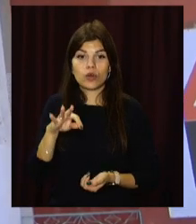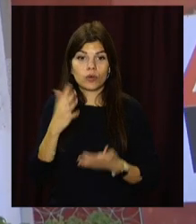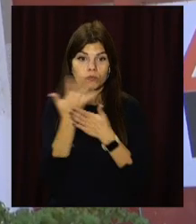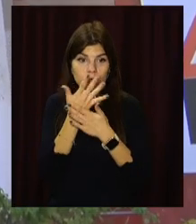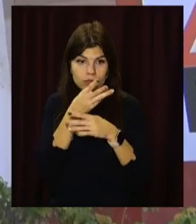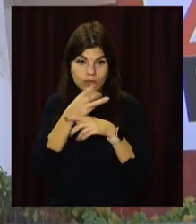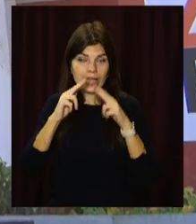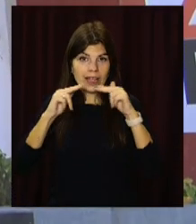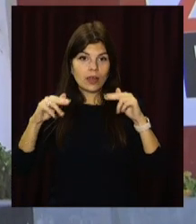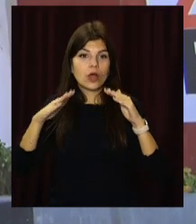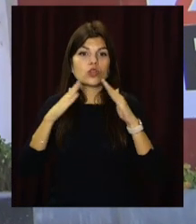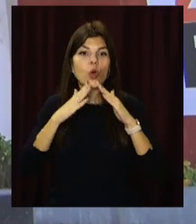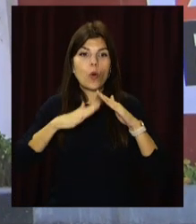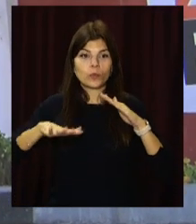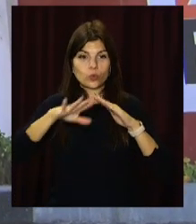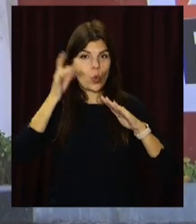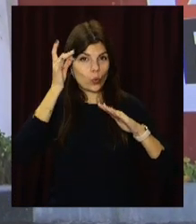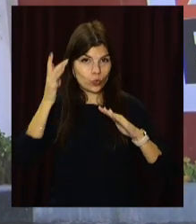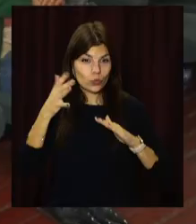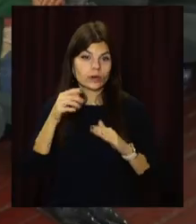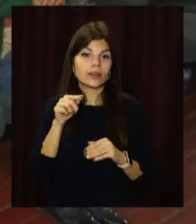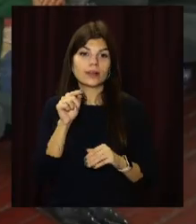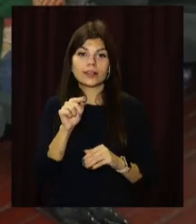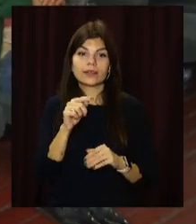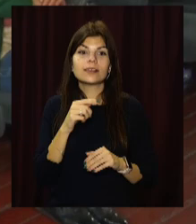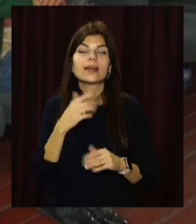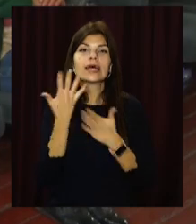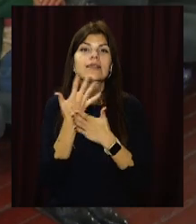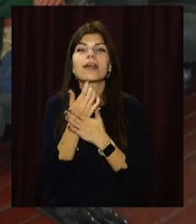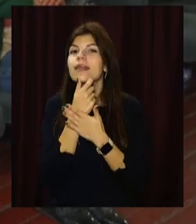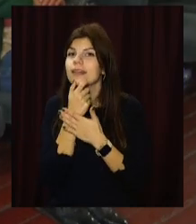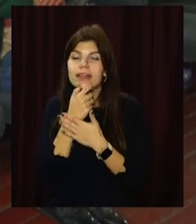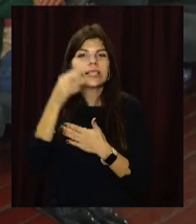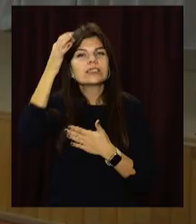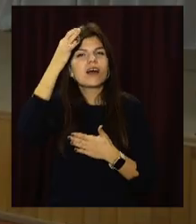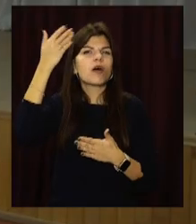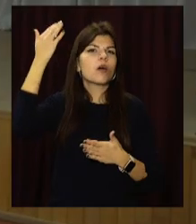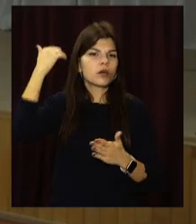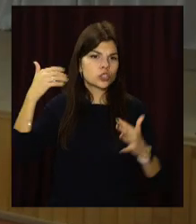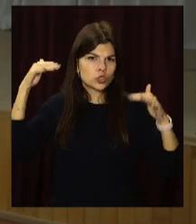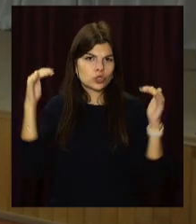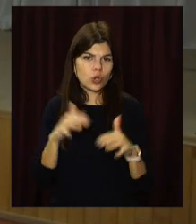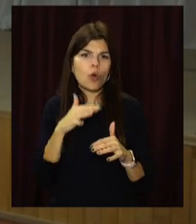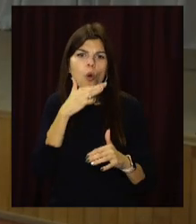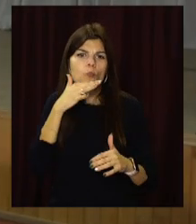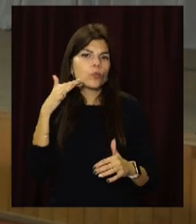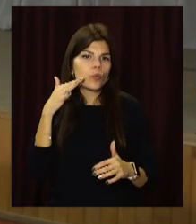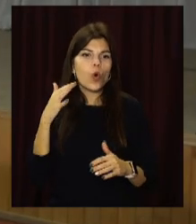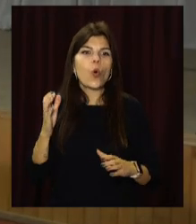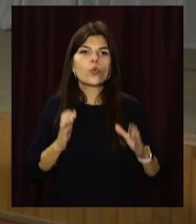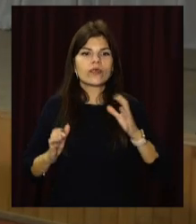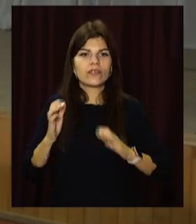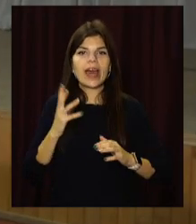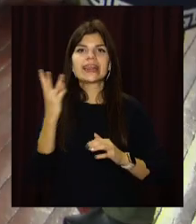влаштувало у Дніпровському будинку мистецтв. Поринути в атмосферу улюбленого кіно та згадати минуле зібралися півсотні слухачів